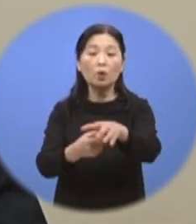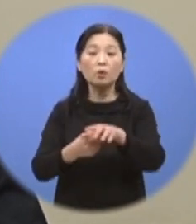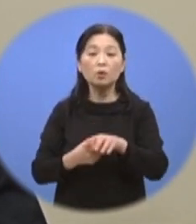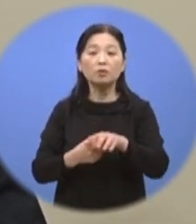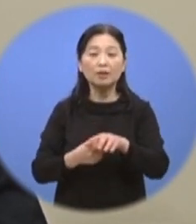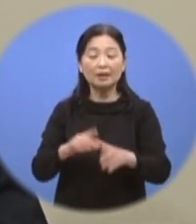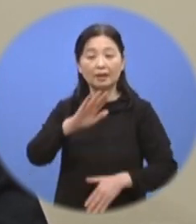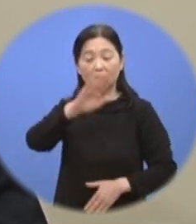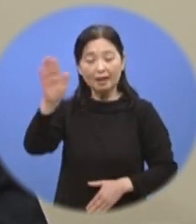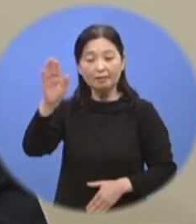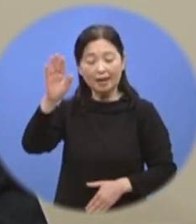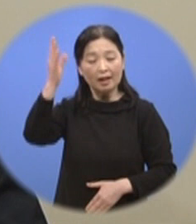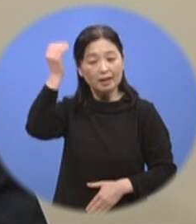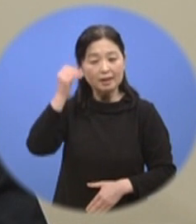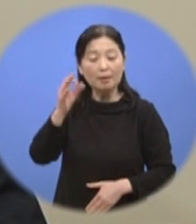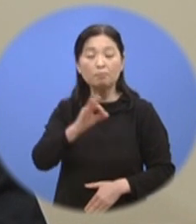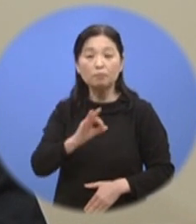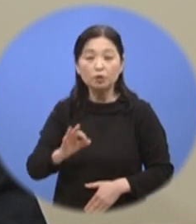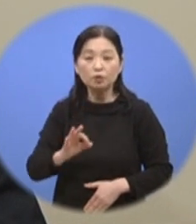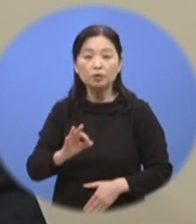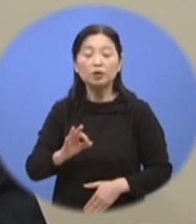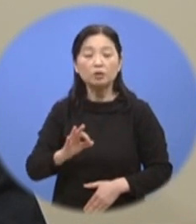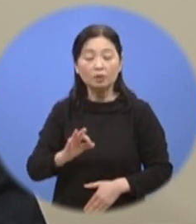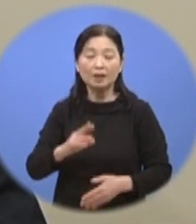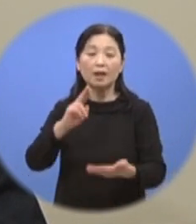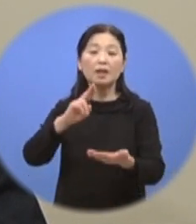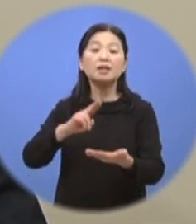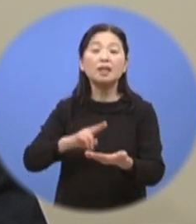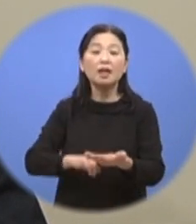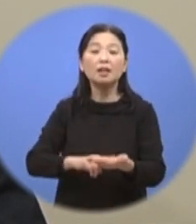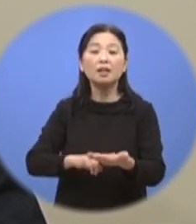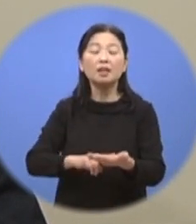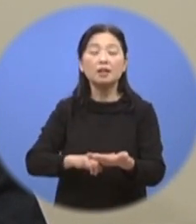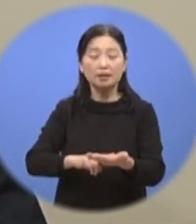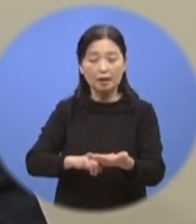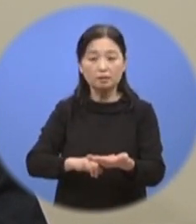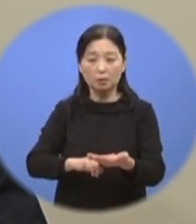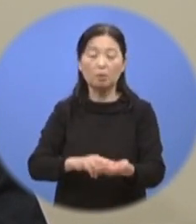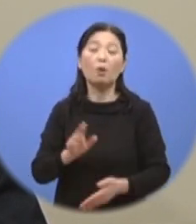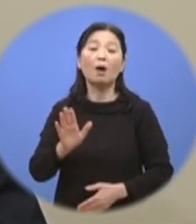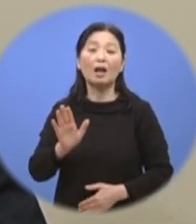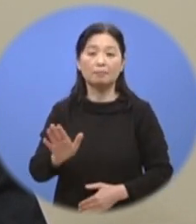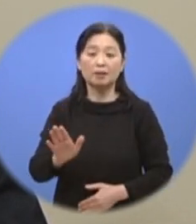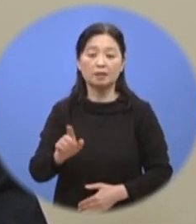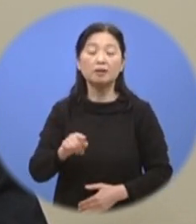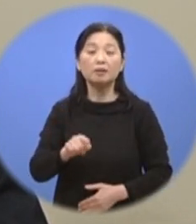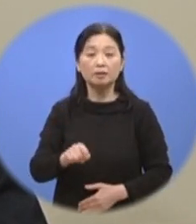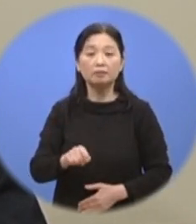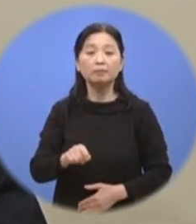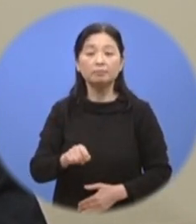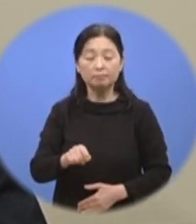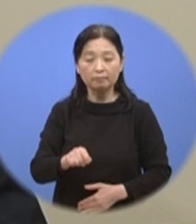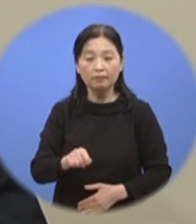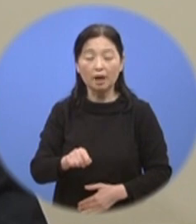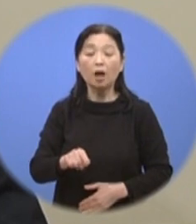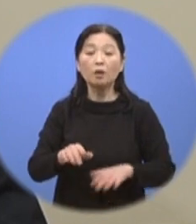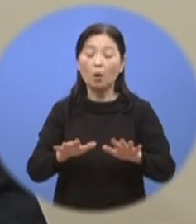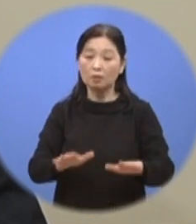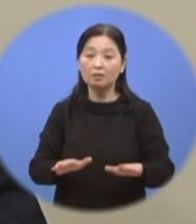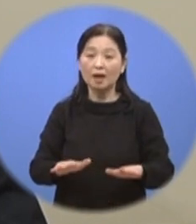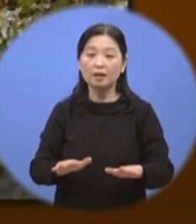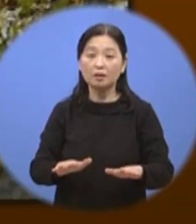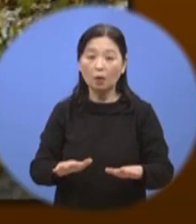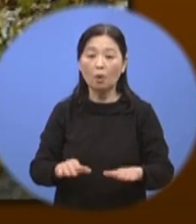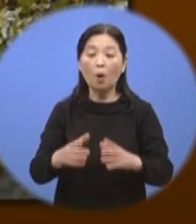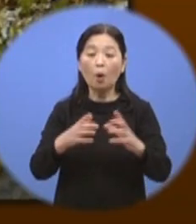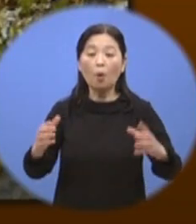指定し採取を禁止しているものもあります。このため今回特集した大戸